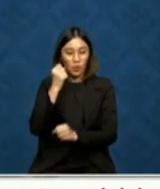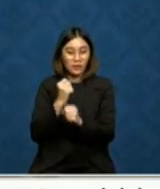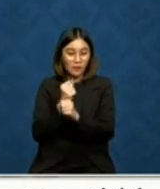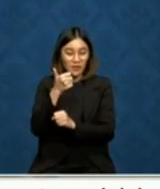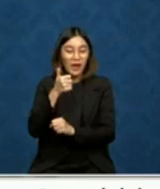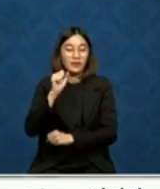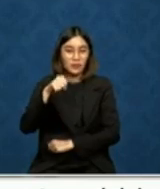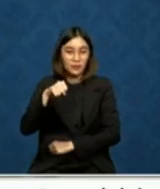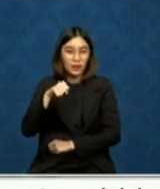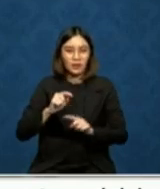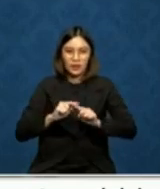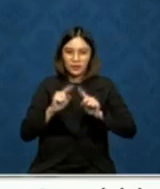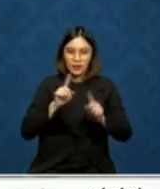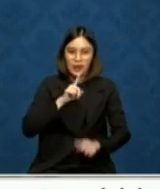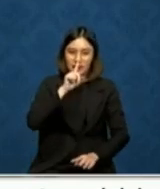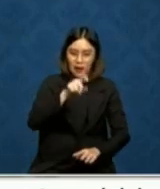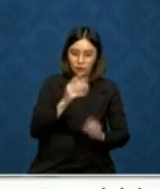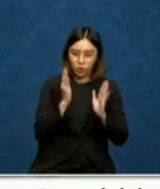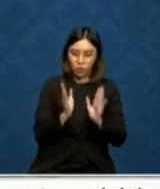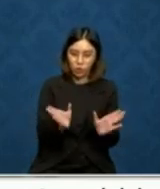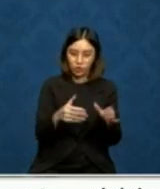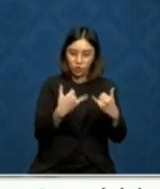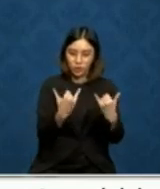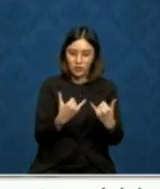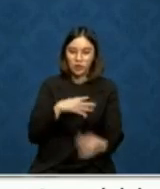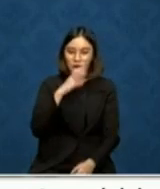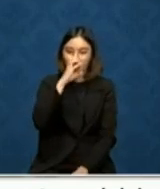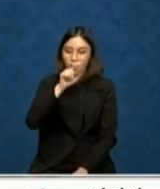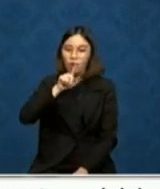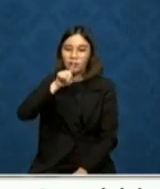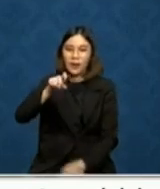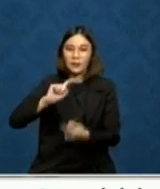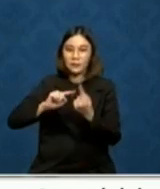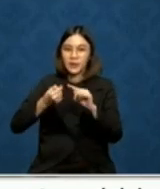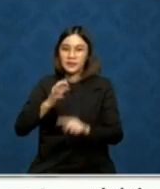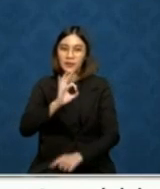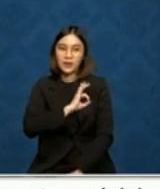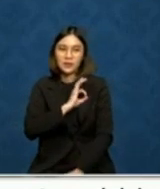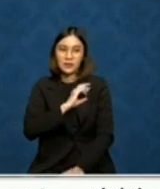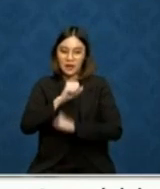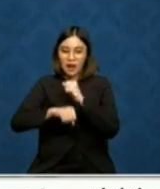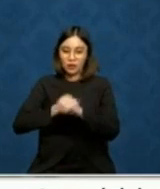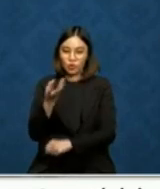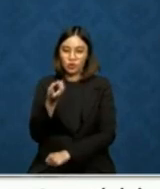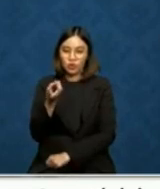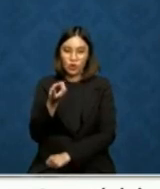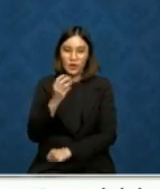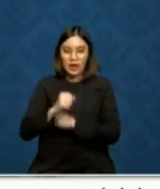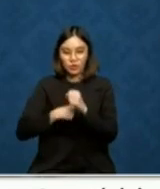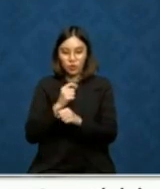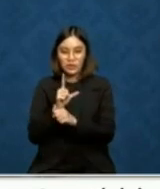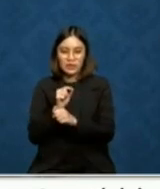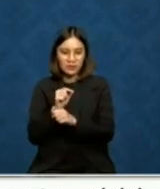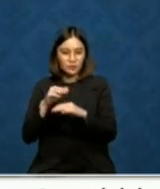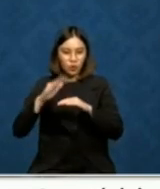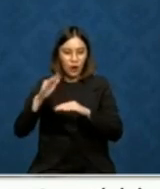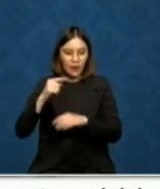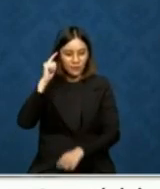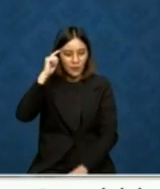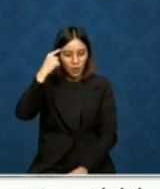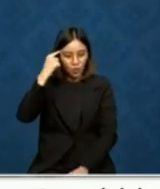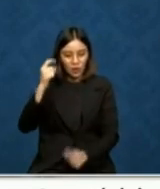มคะแต่ถ้าเราถามคนในยุคนี้นะคะเมื่อวานฉันลองถามเพื่อนสมาชิกที่อายุน้อยกว่า20กว่าเนี่ยเขาไม่รู้จักแล้